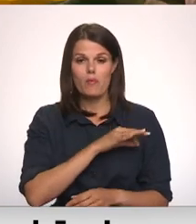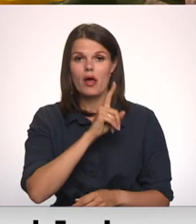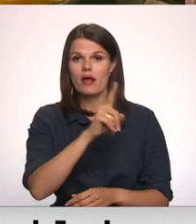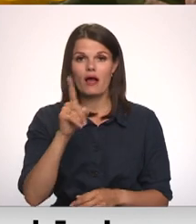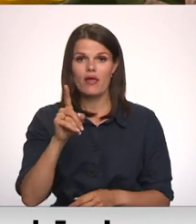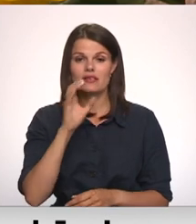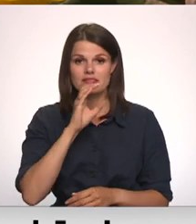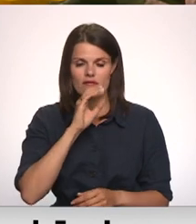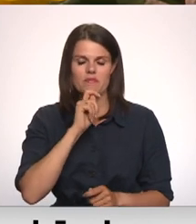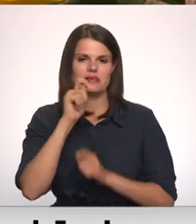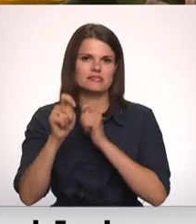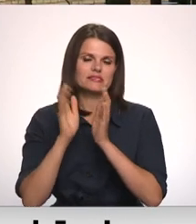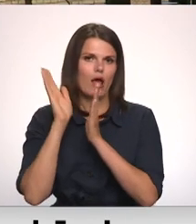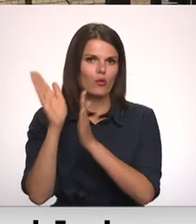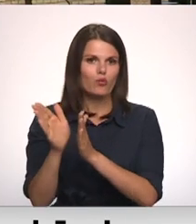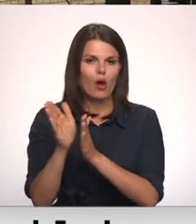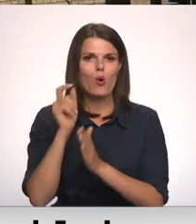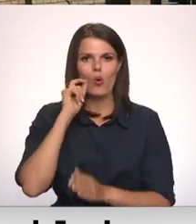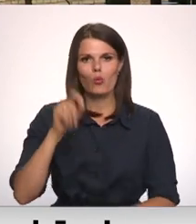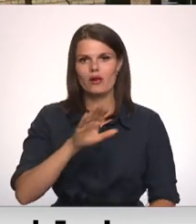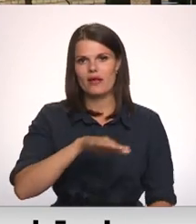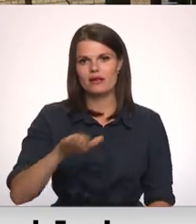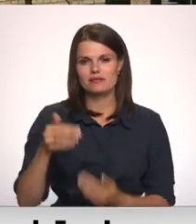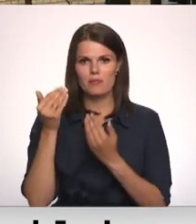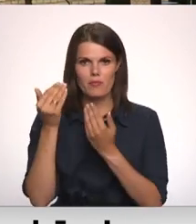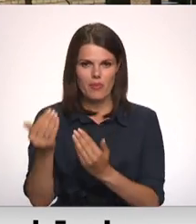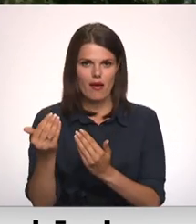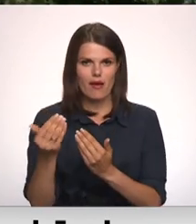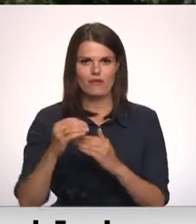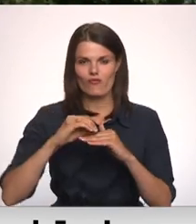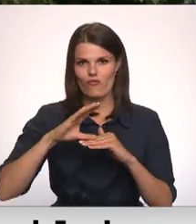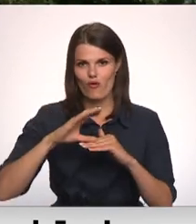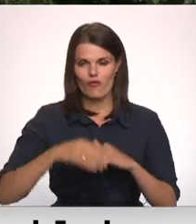saldējuma, būs ziedojums Ukrainas bērniem. Aikīns Aigars Kovaļevskis, Latvijas televīzija.